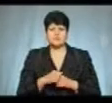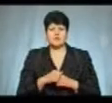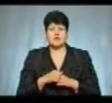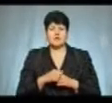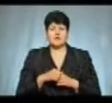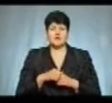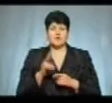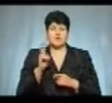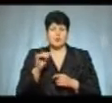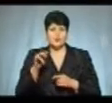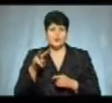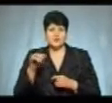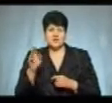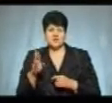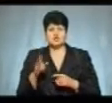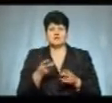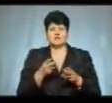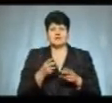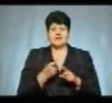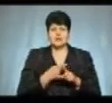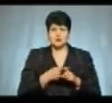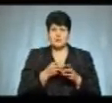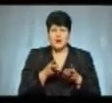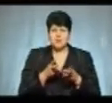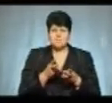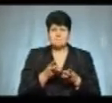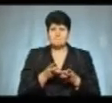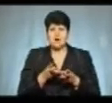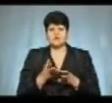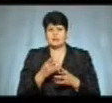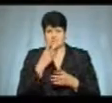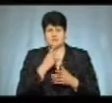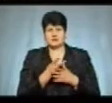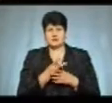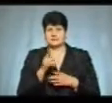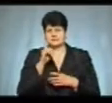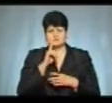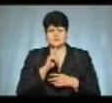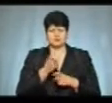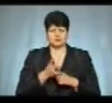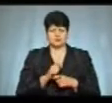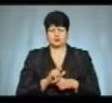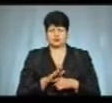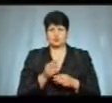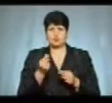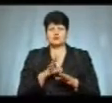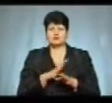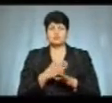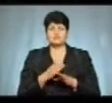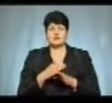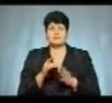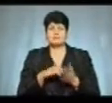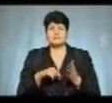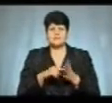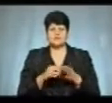Козацький куліш, картопля печена, як ви бачите. Ну, всі смакують, кухня наша дуже смачна. Кошти були виділені